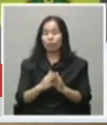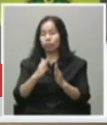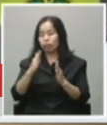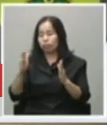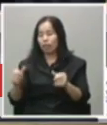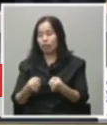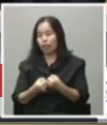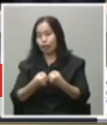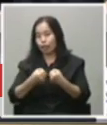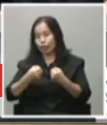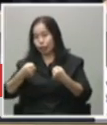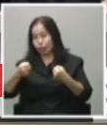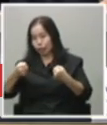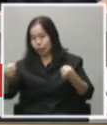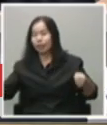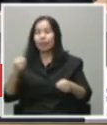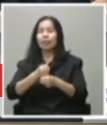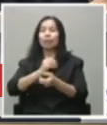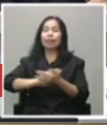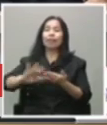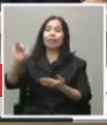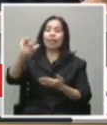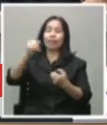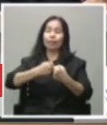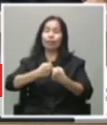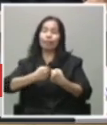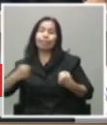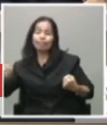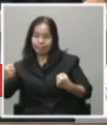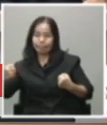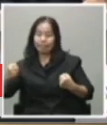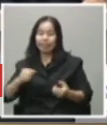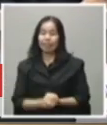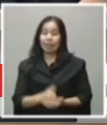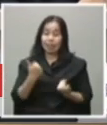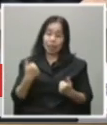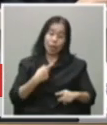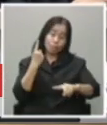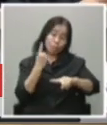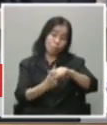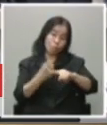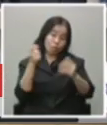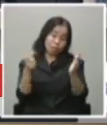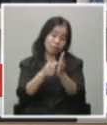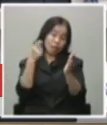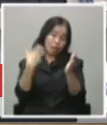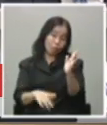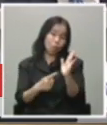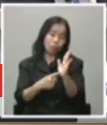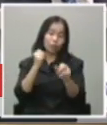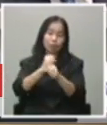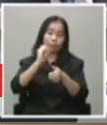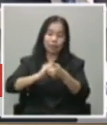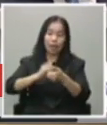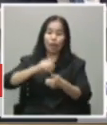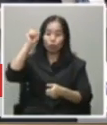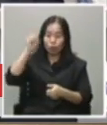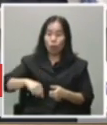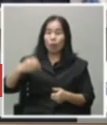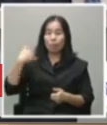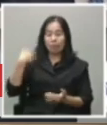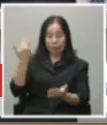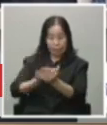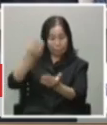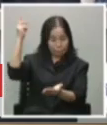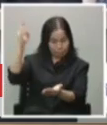ดท่านท่านครับในกรณีอันนี้นะครับเขาได้บวกไว้ในสัญญาชัดเจนนะครับว่าจะต้องมีค่าปรับในก